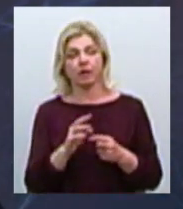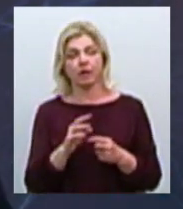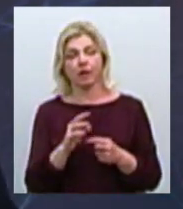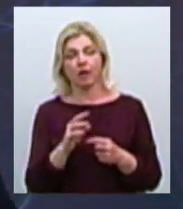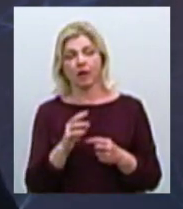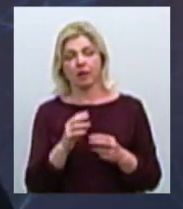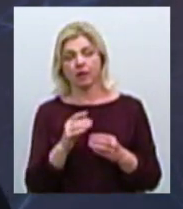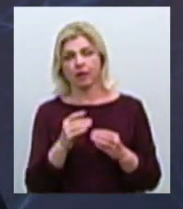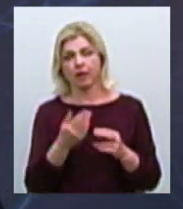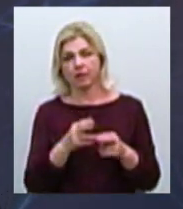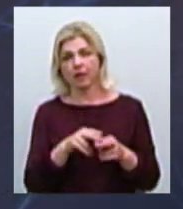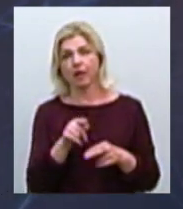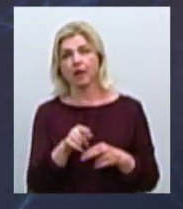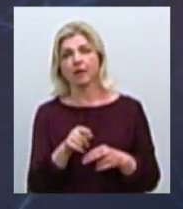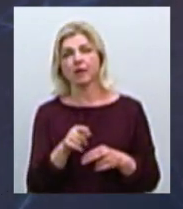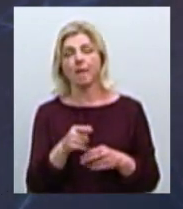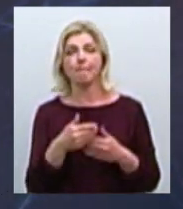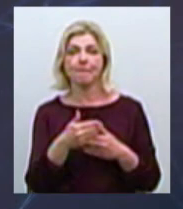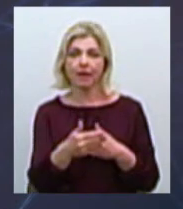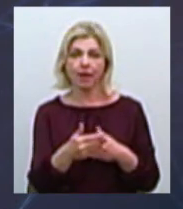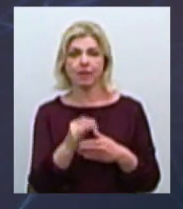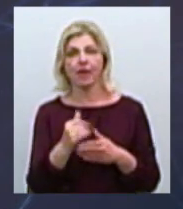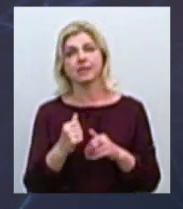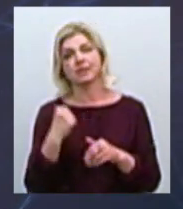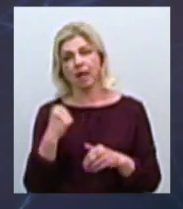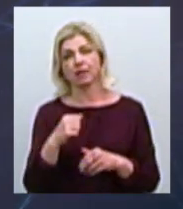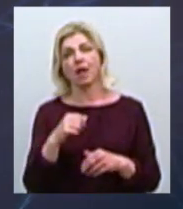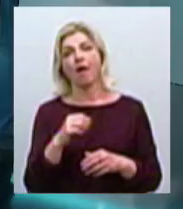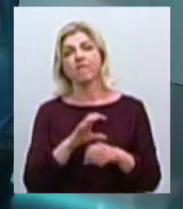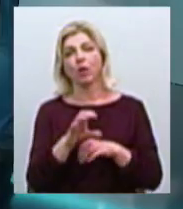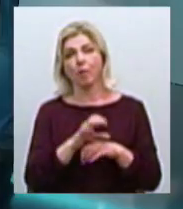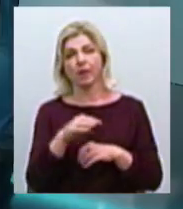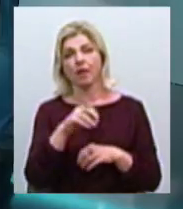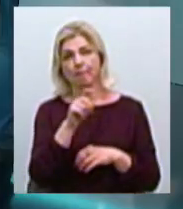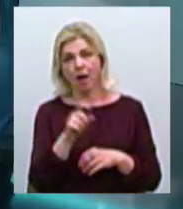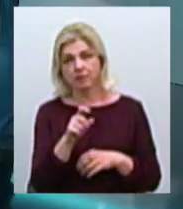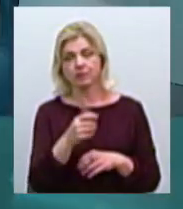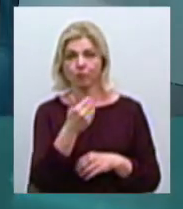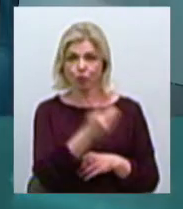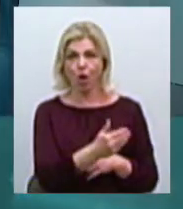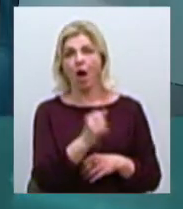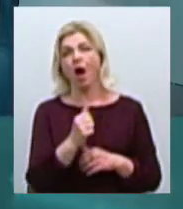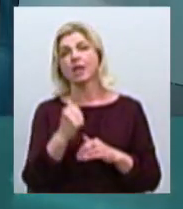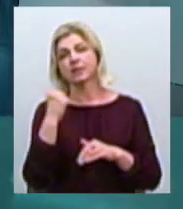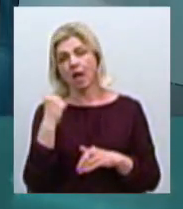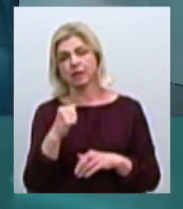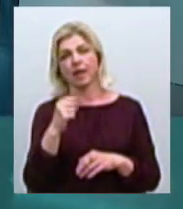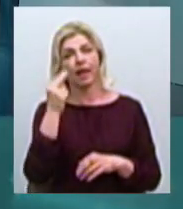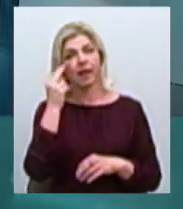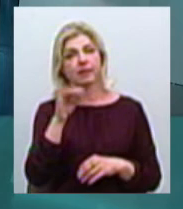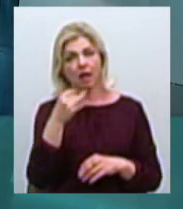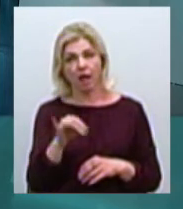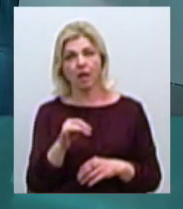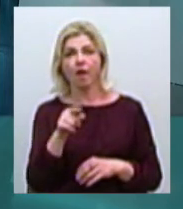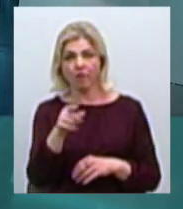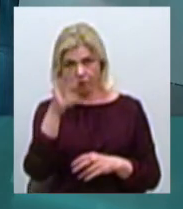так, передній міст виробництва МАЗа, задній китайського виробництва, чи не очікуєте ви якихось проблем з